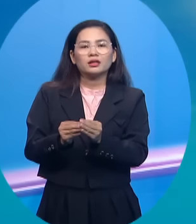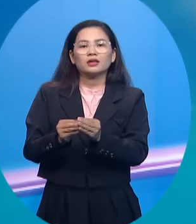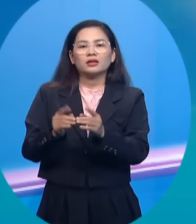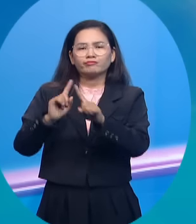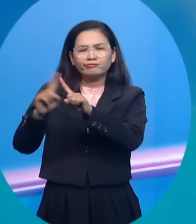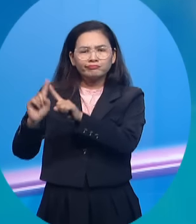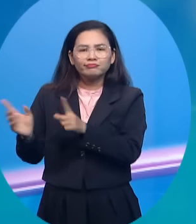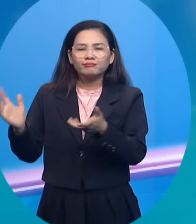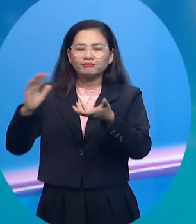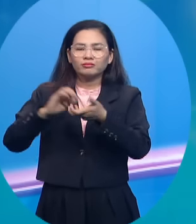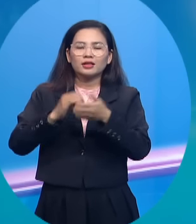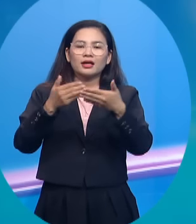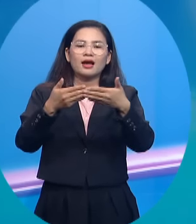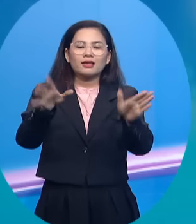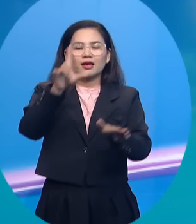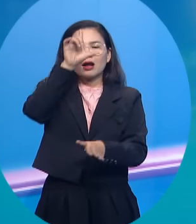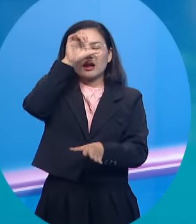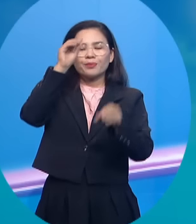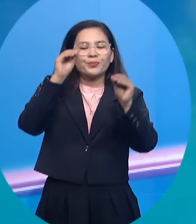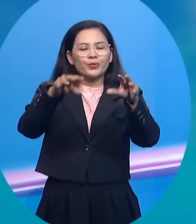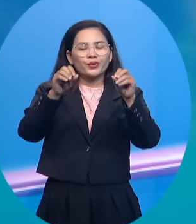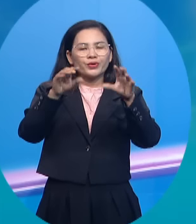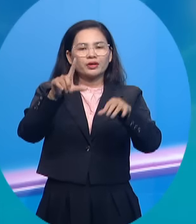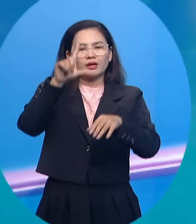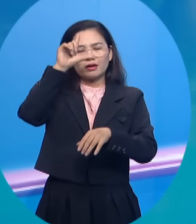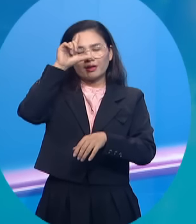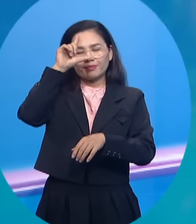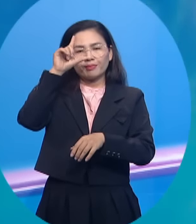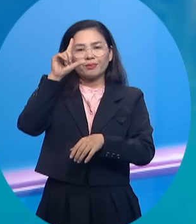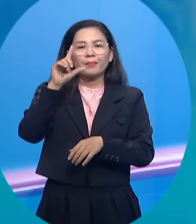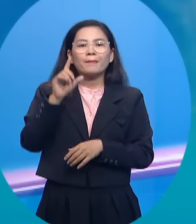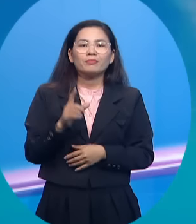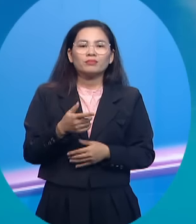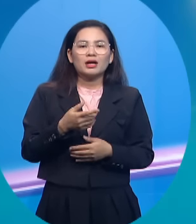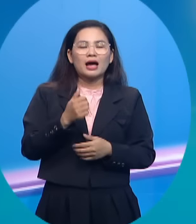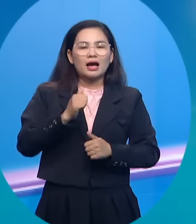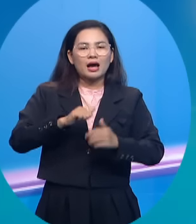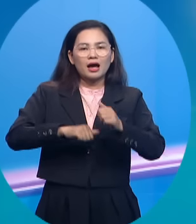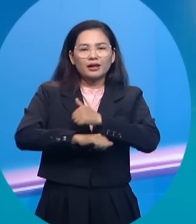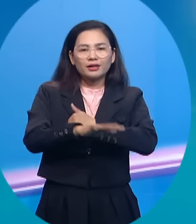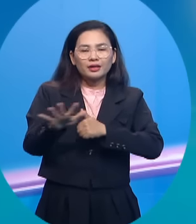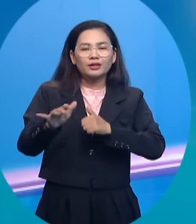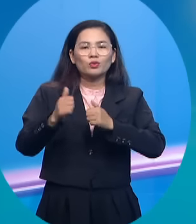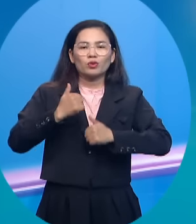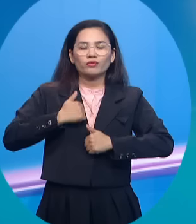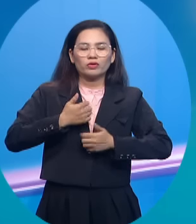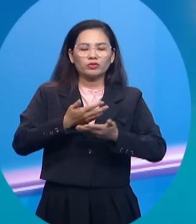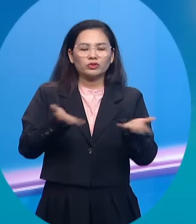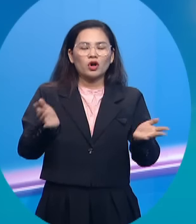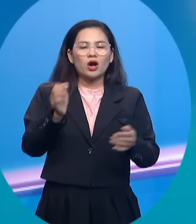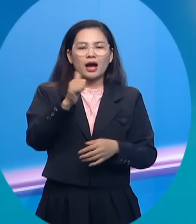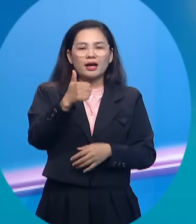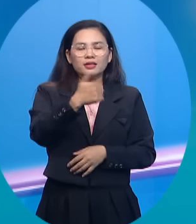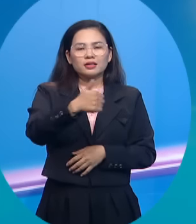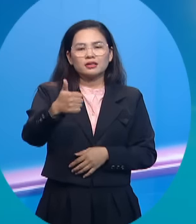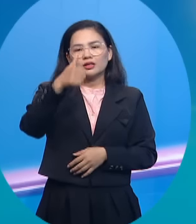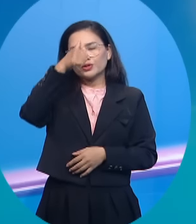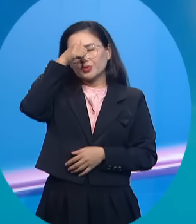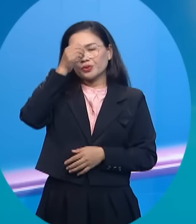Minh tổ chức khai giảng lớp bồi dưỡng kiến thức quốc phòng và an ninh cho chức sắc chức việc trong các tôn giáo năm 2024 khóa